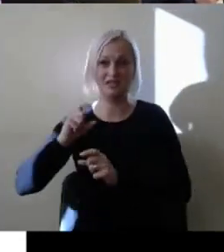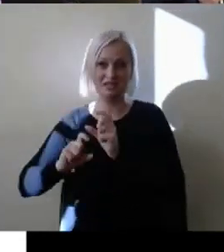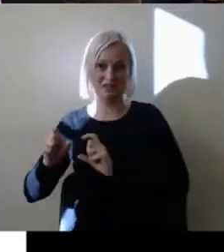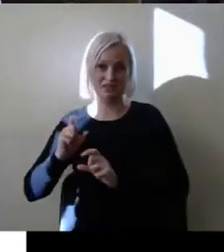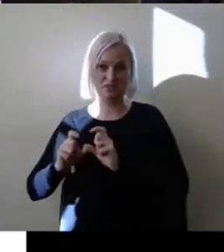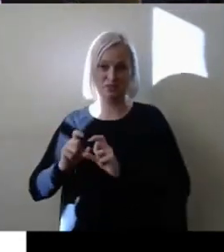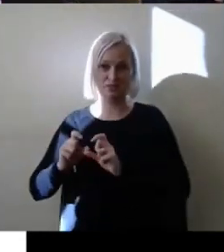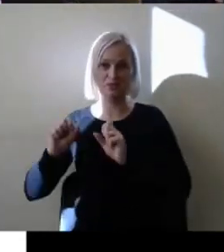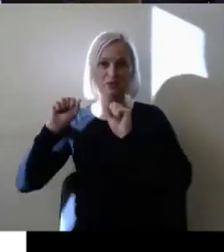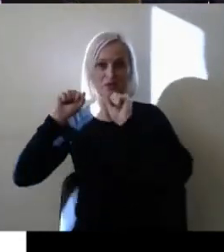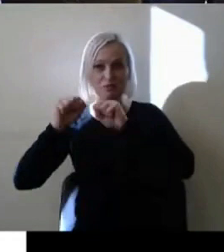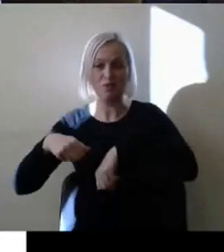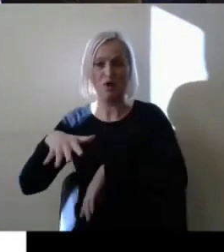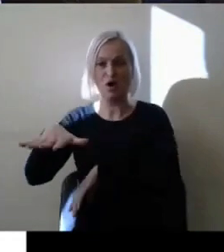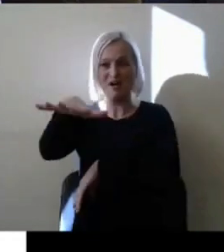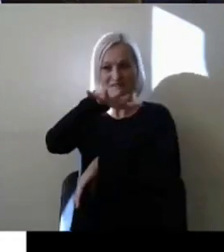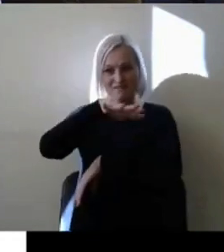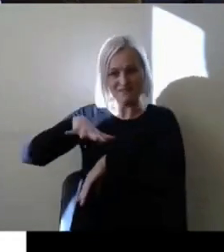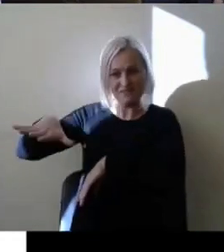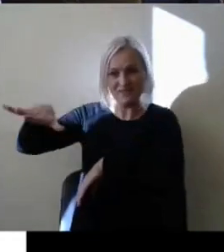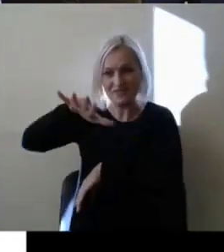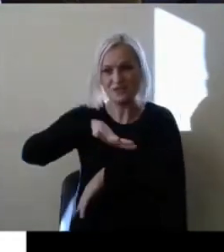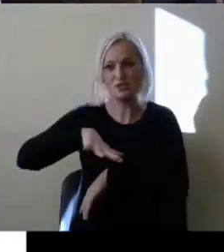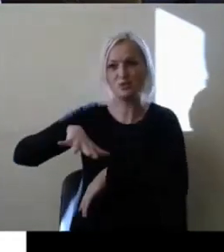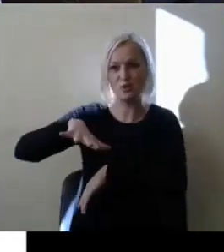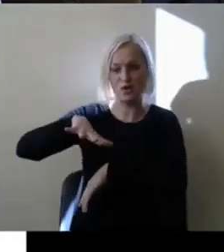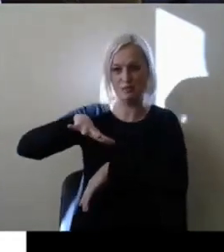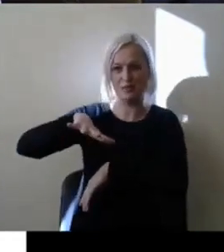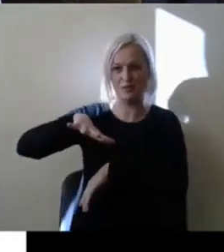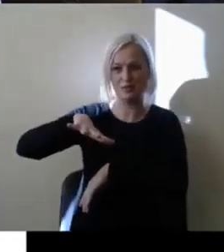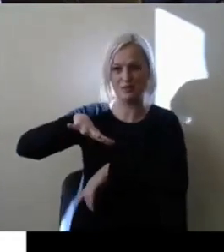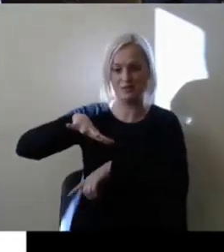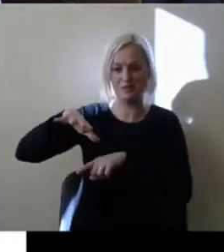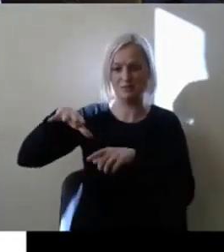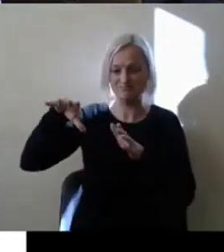veikti visuomeniai, kai veikia visos visuomenės struktūros.